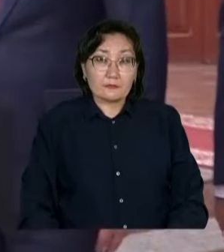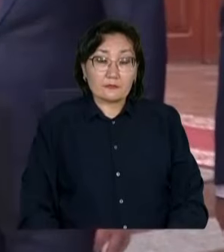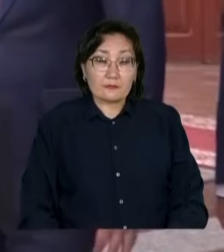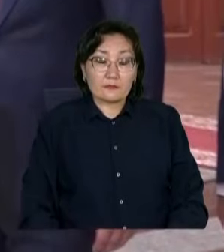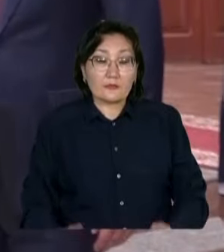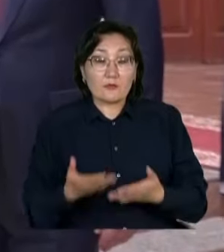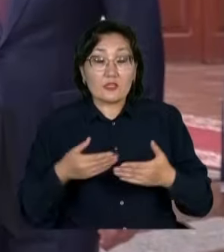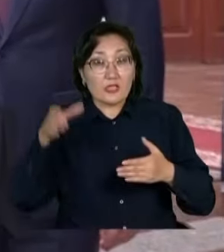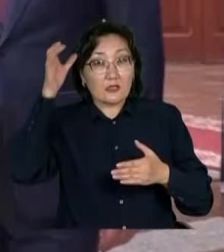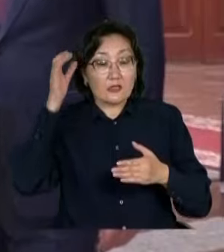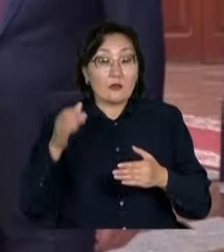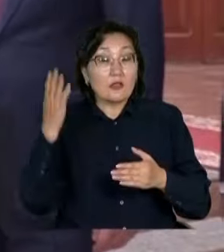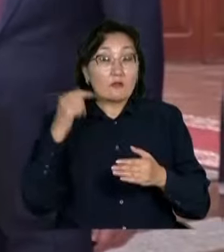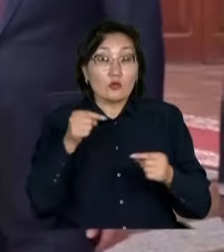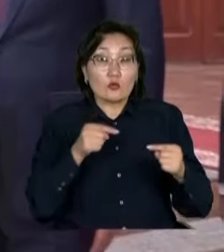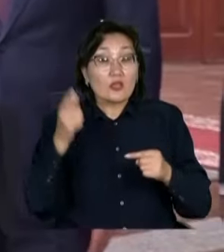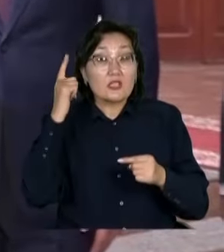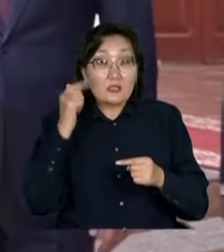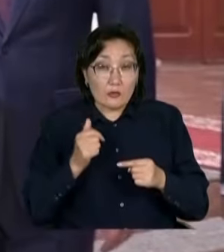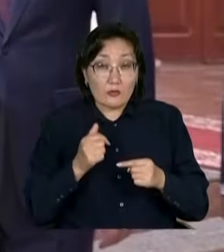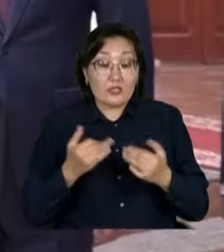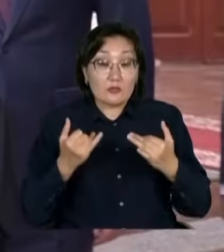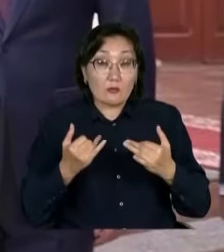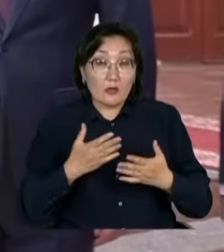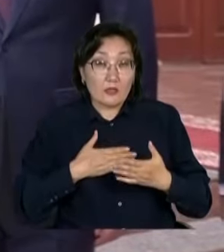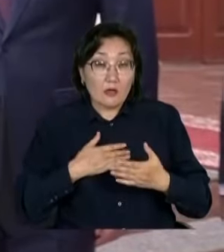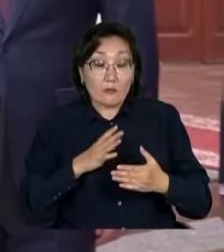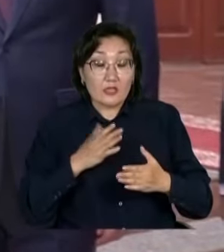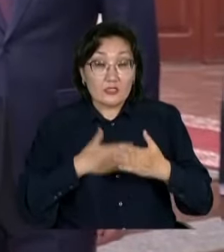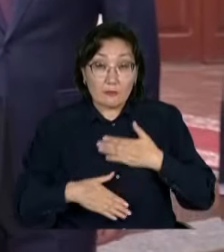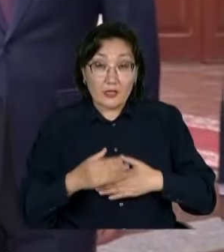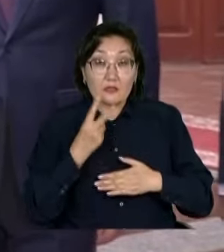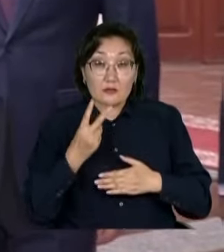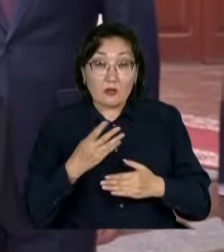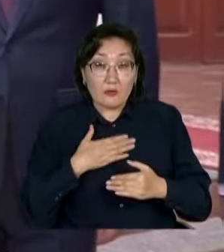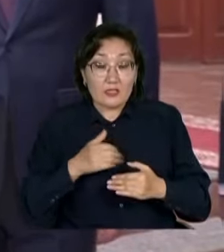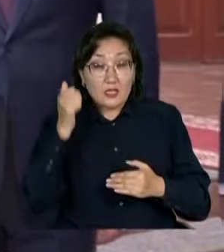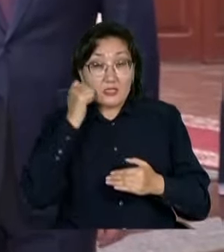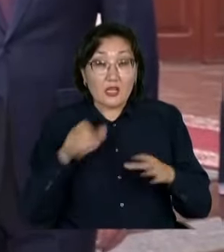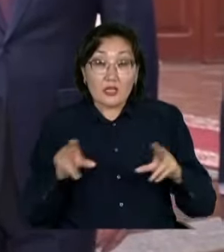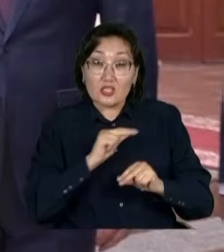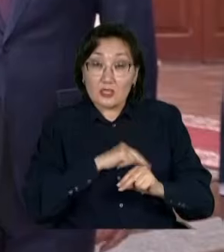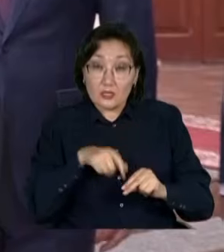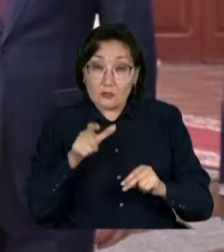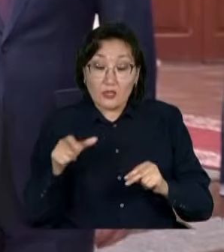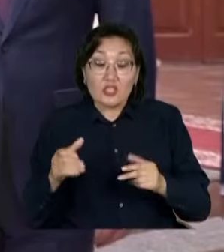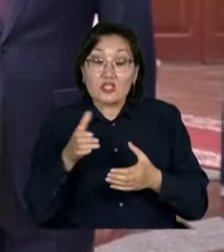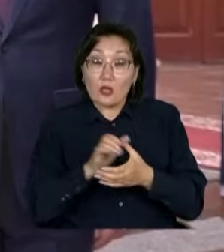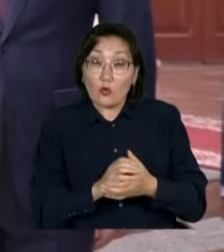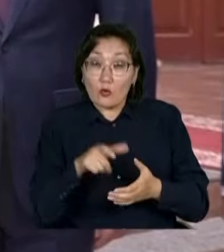Мы как ученые давно друг друга знаем. И сегодня мне было приятно видеть моих старых коллег, значит,